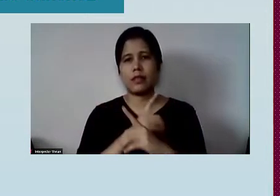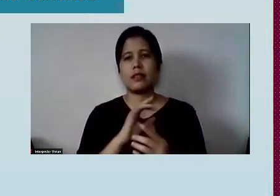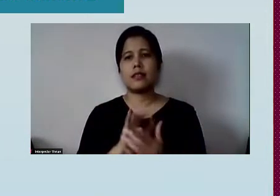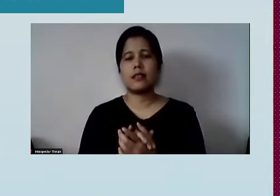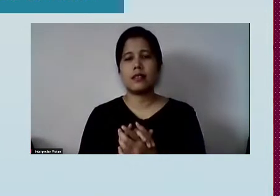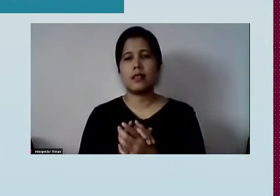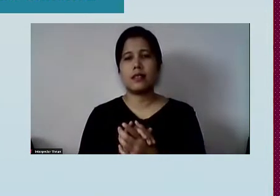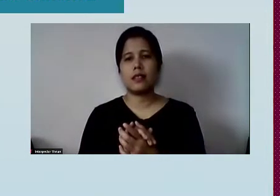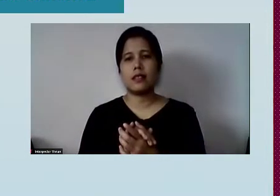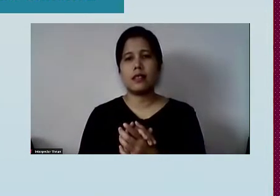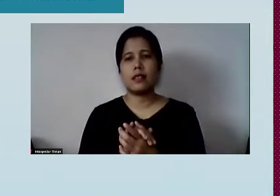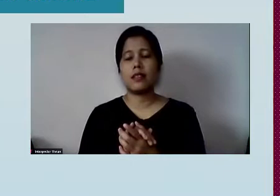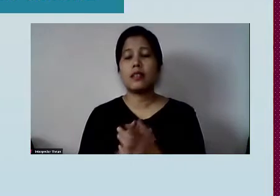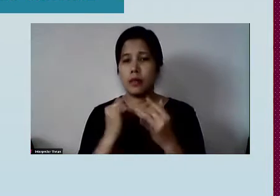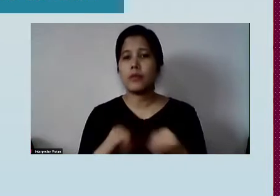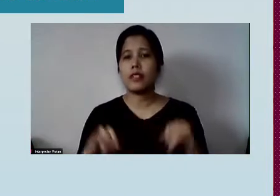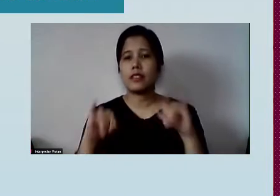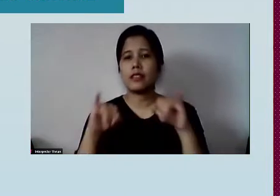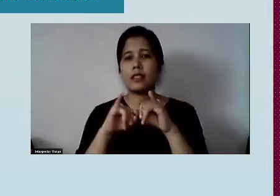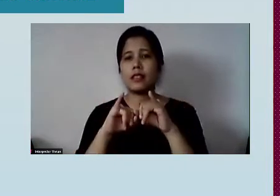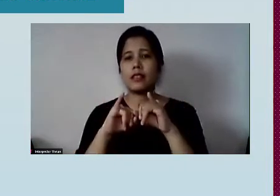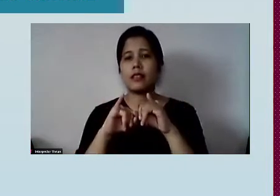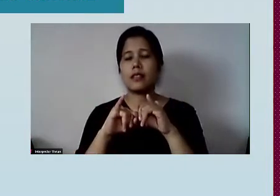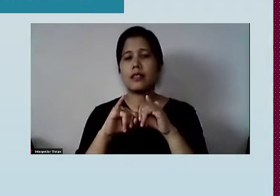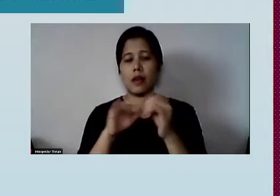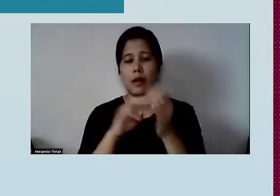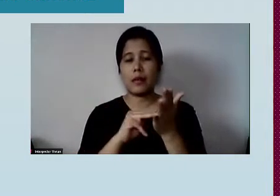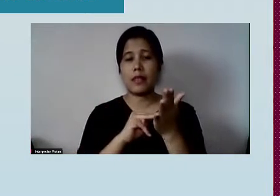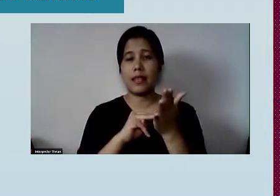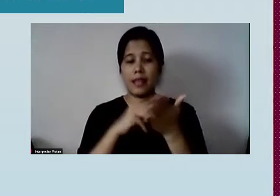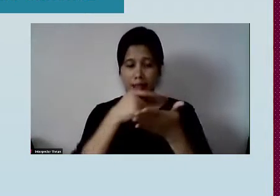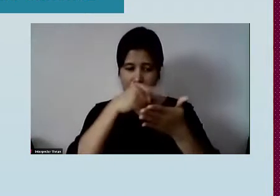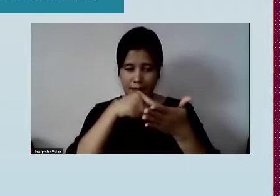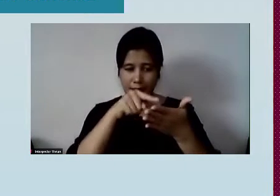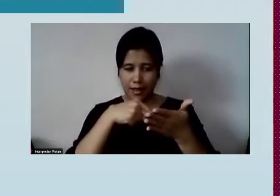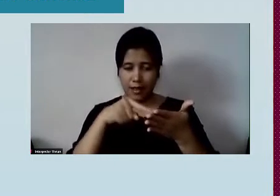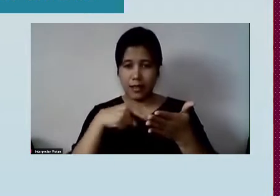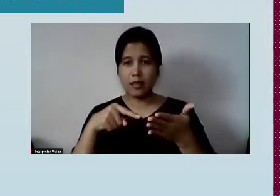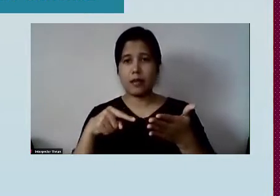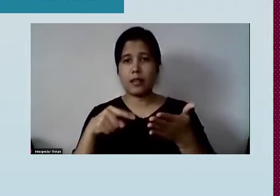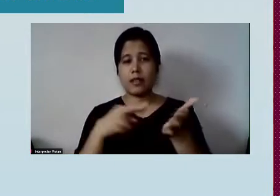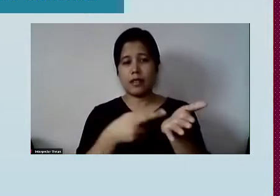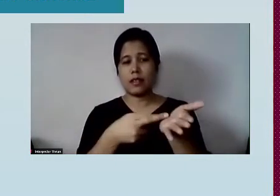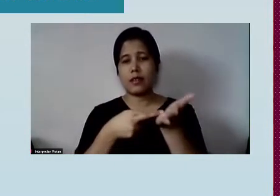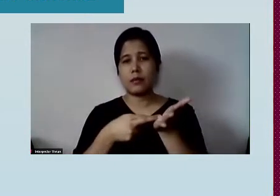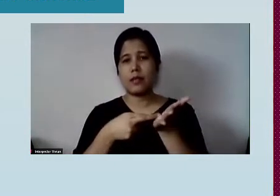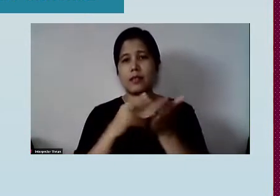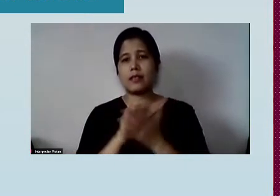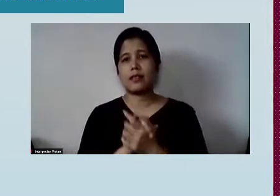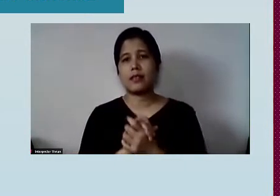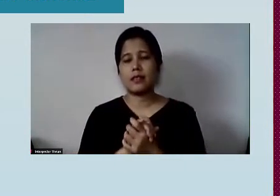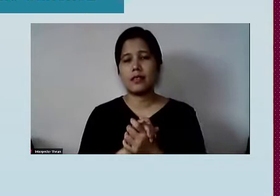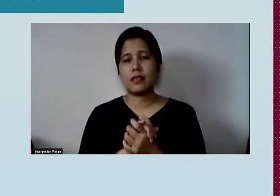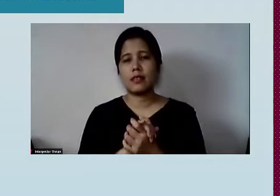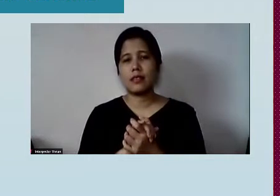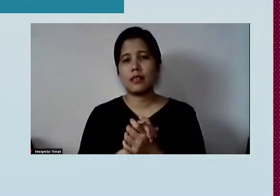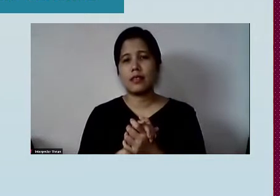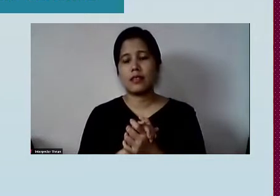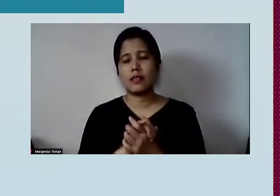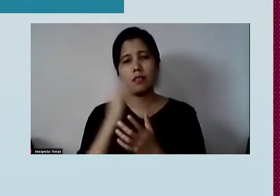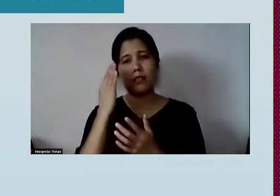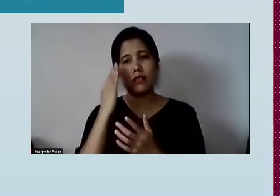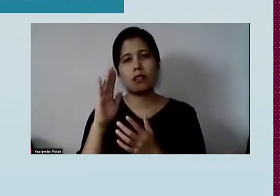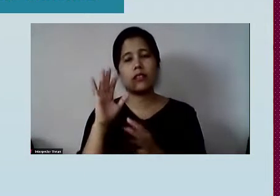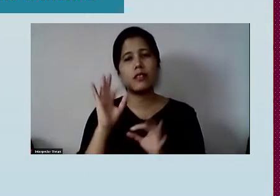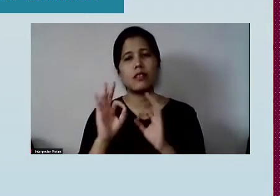may disability, importante po yung medical assessment, no? Requirement po yan. And I don't know with the